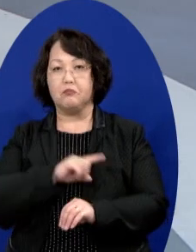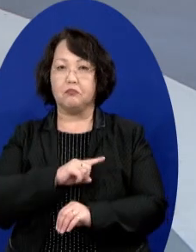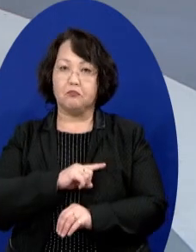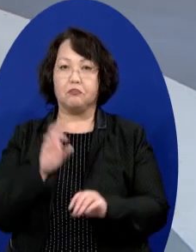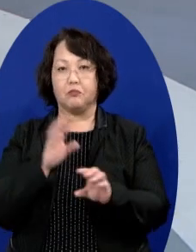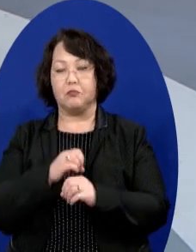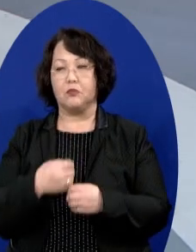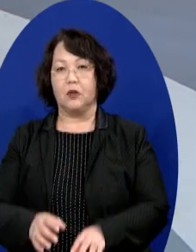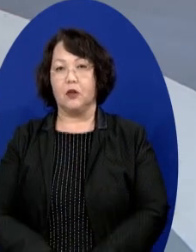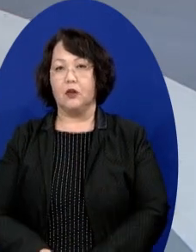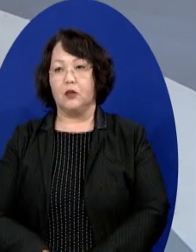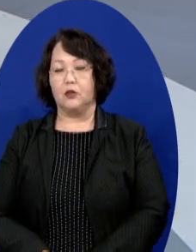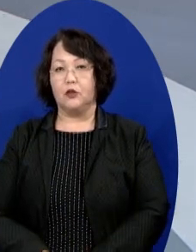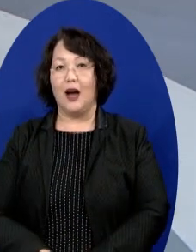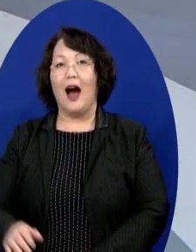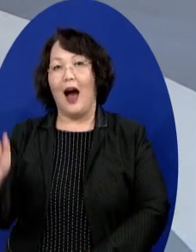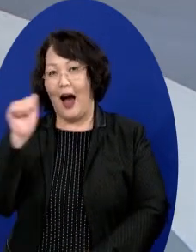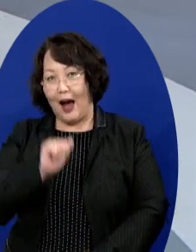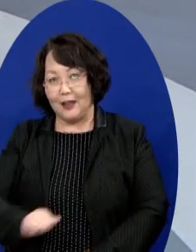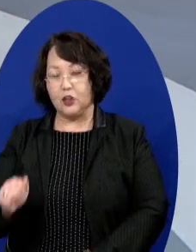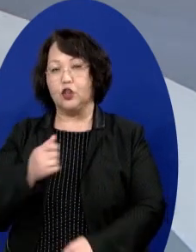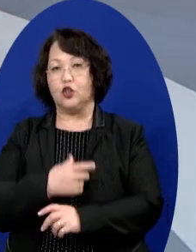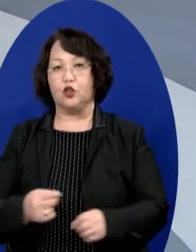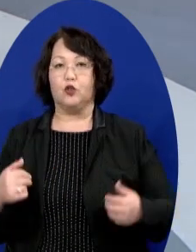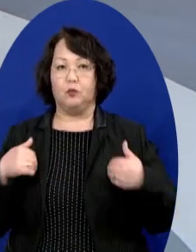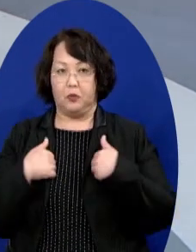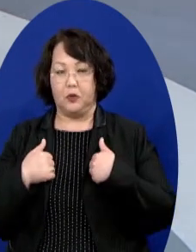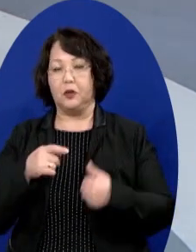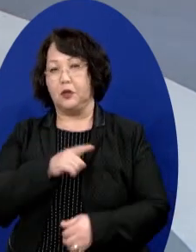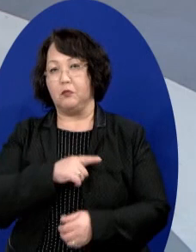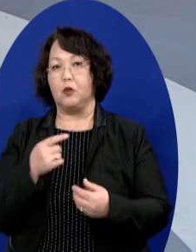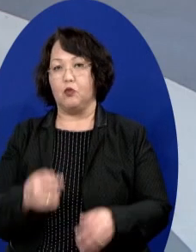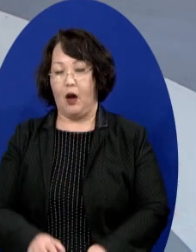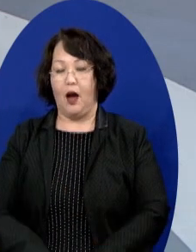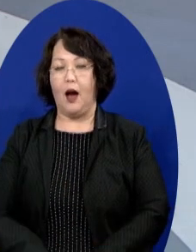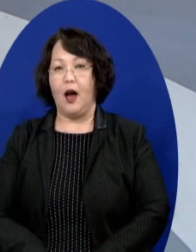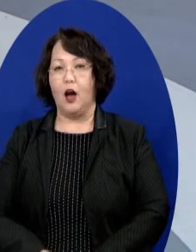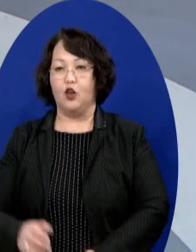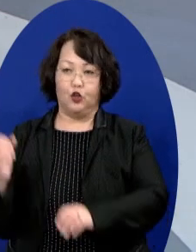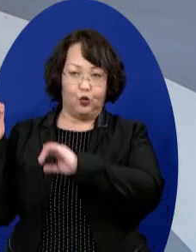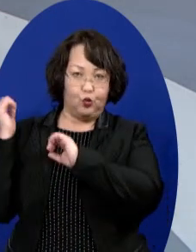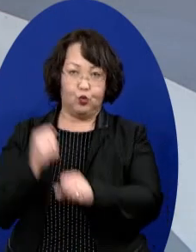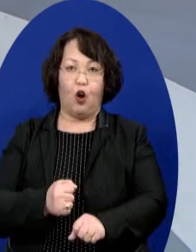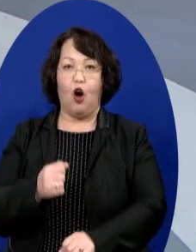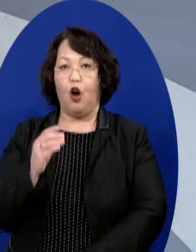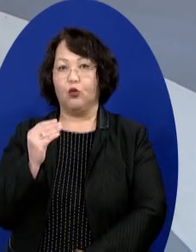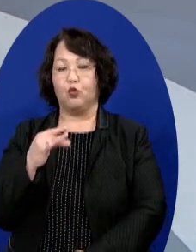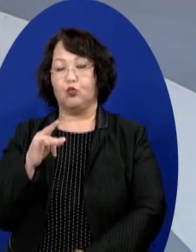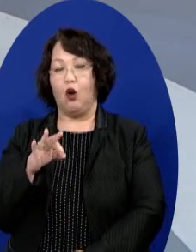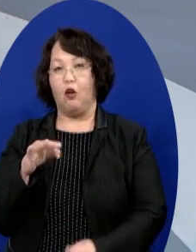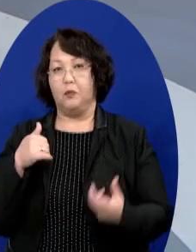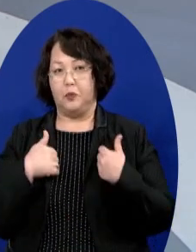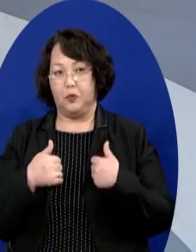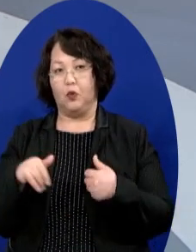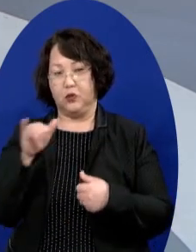л одоо бид чөлөөт бүхий улсын Азийн аврал шалгуур тэмцээнийг хүлээн авсан. За тэгвэл мөн хэд хоногийн өмнө жудо бүхий улсын аврал шалгуур тэмцээн боллоо. За тэгвэл яг